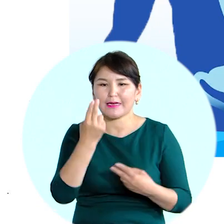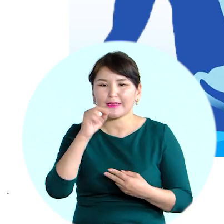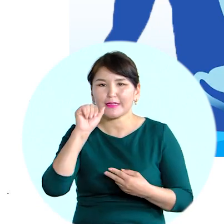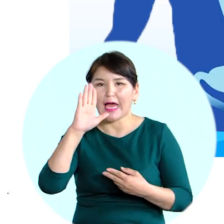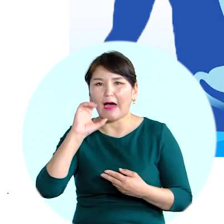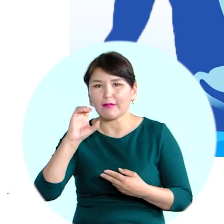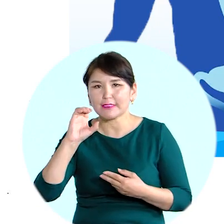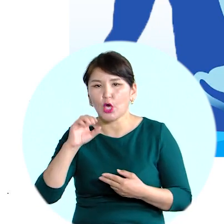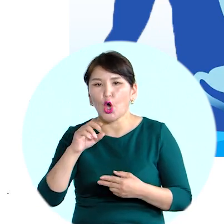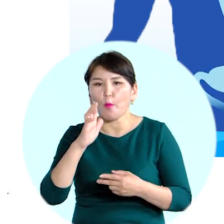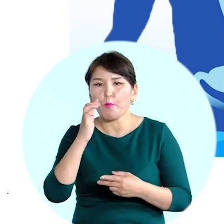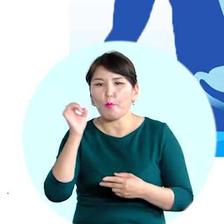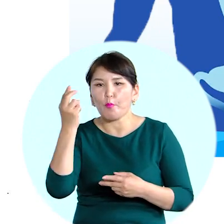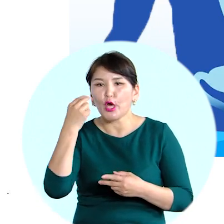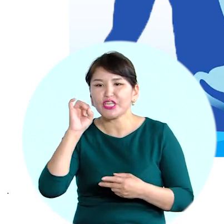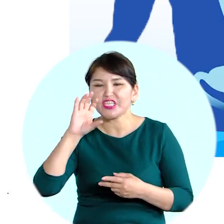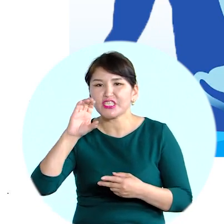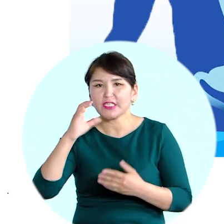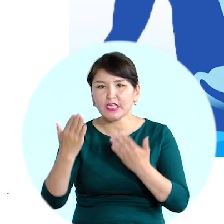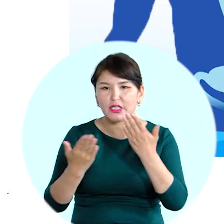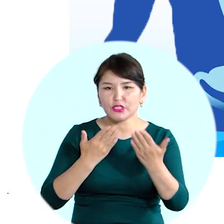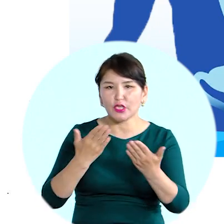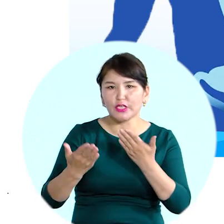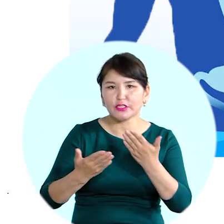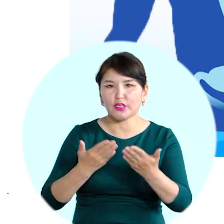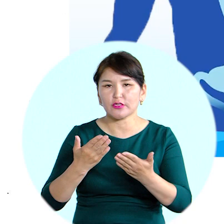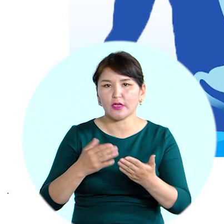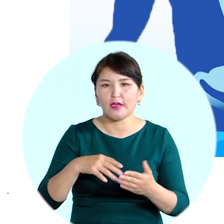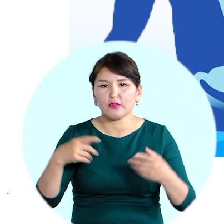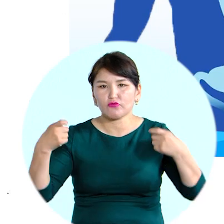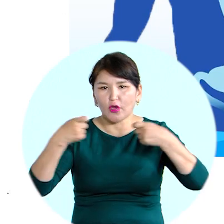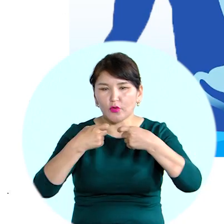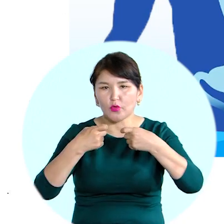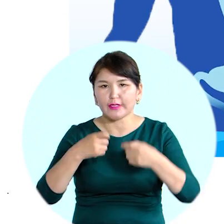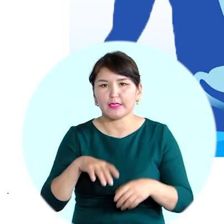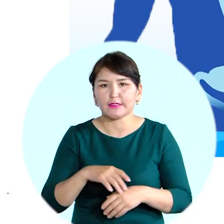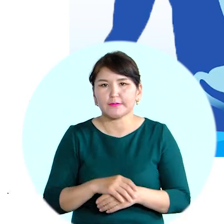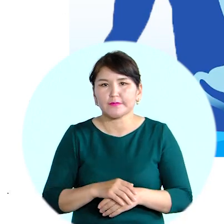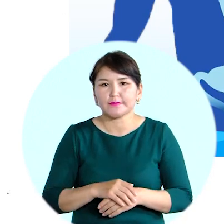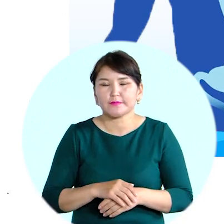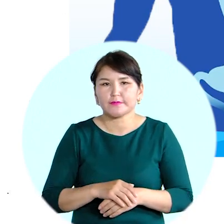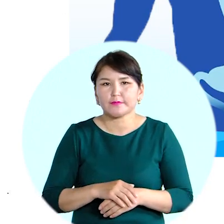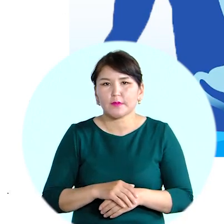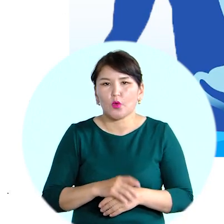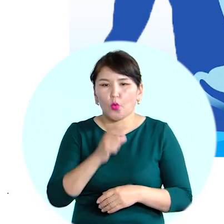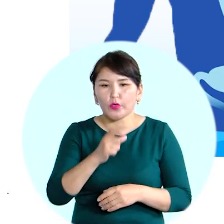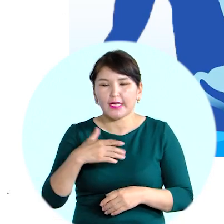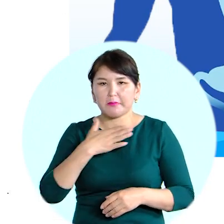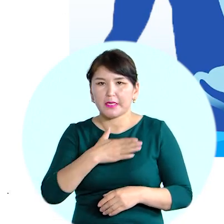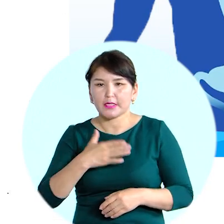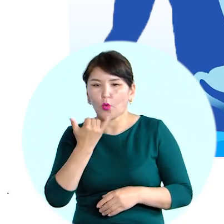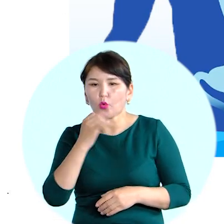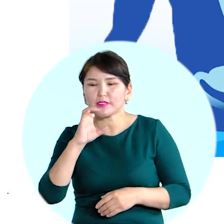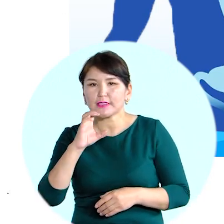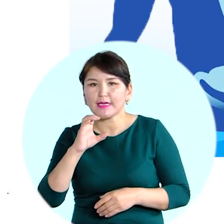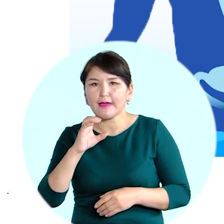давсны тэнцвэрт байдлыг хадгалах, бодисын солилцоонд оролцох, эдисийн бүтцийг үүсгэх, тусгаарлах, уусгачийн үүрэгтэй.